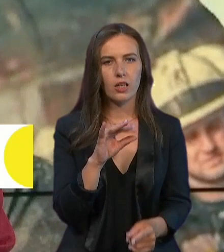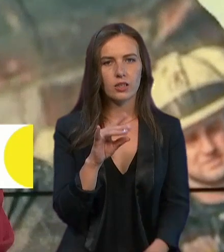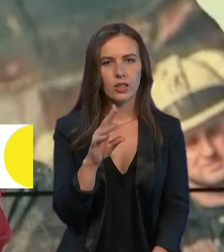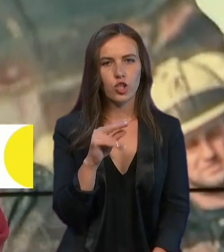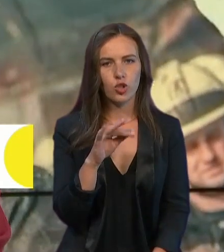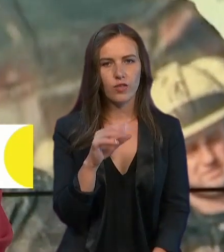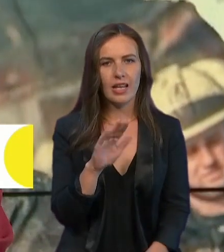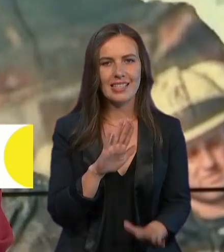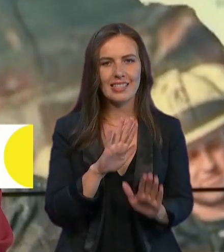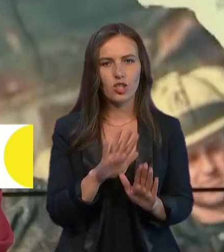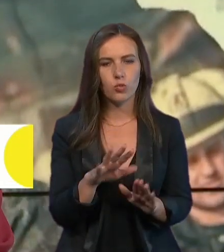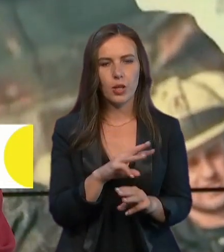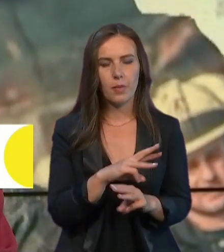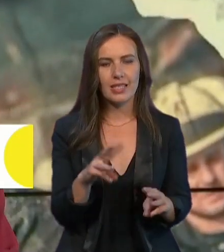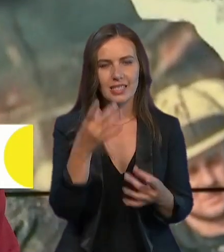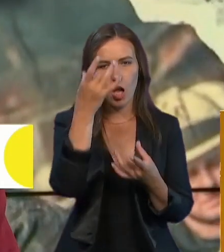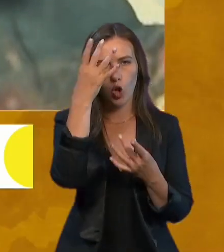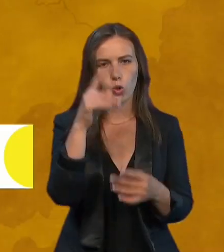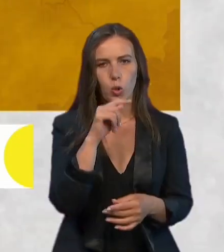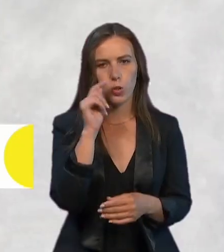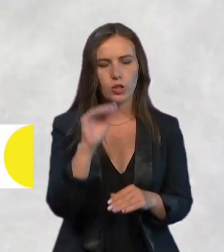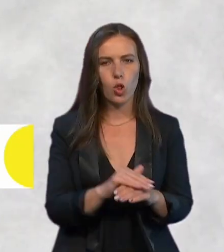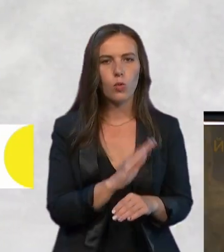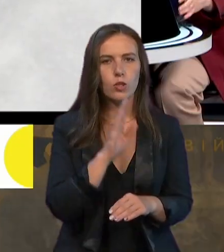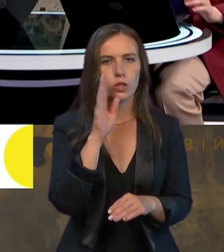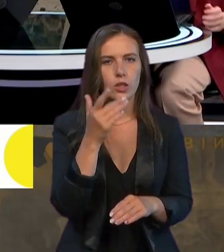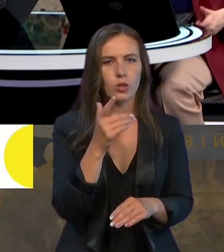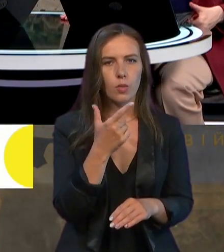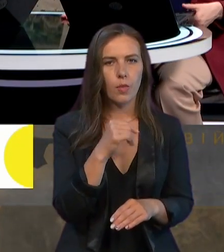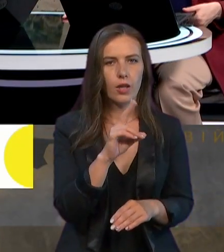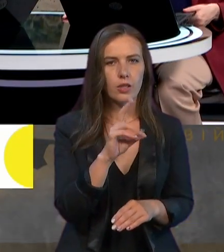заступниця міністра культури України. Доброго ранку, пані Катерино. Доброго ранку.